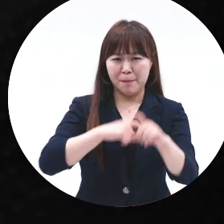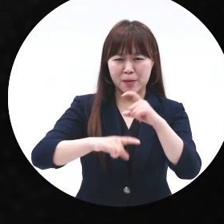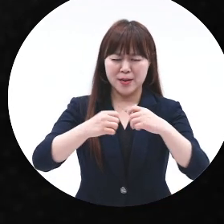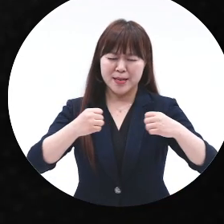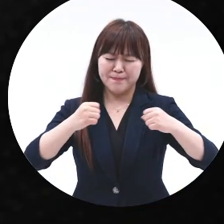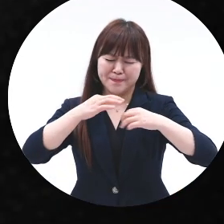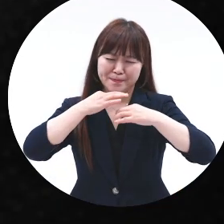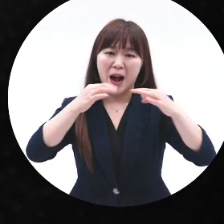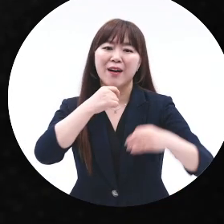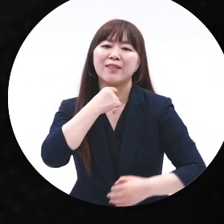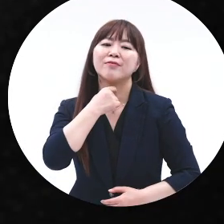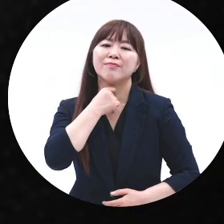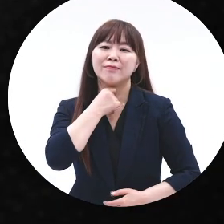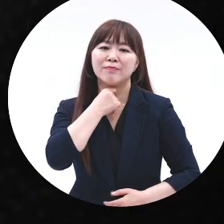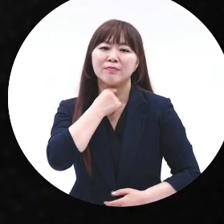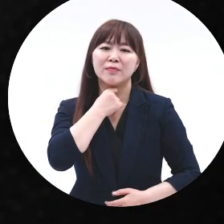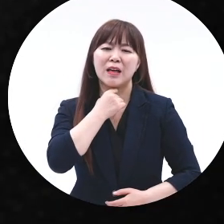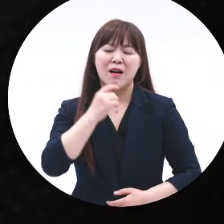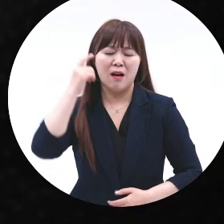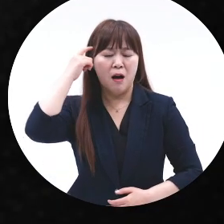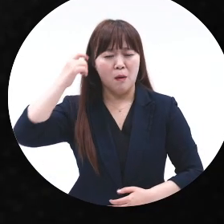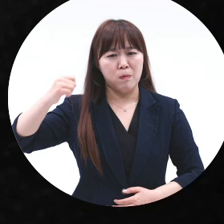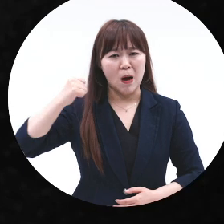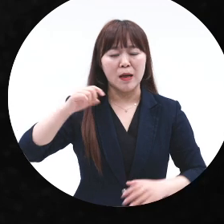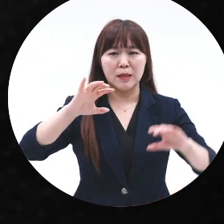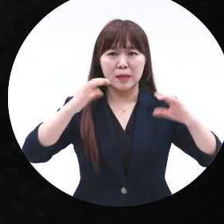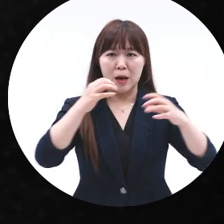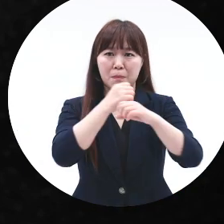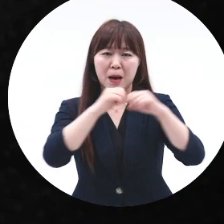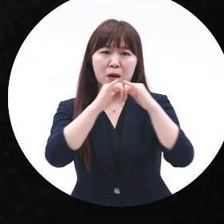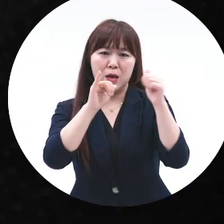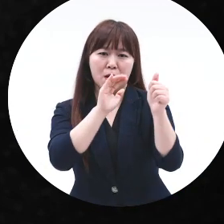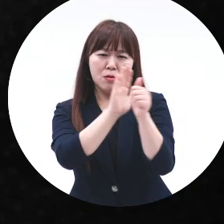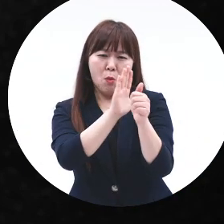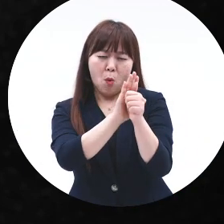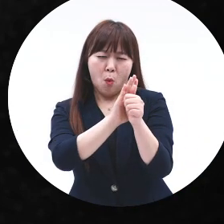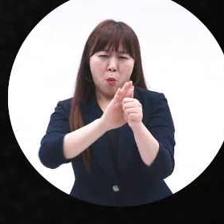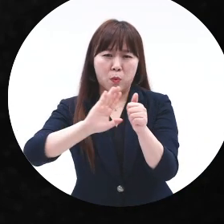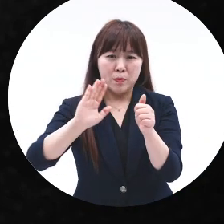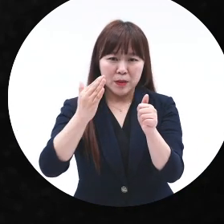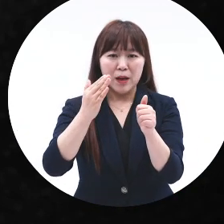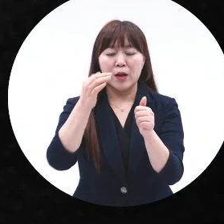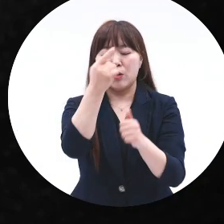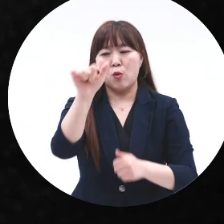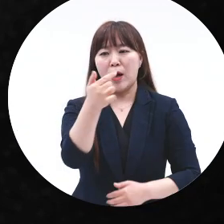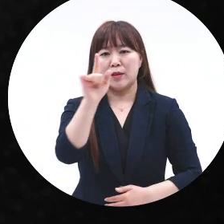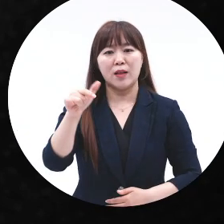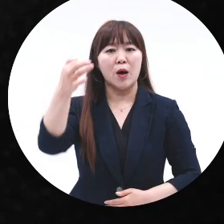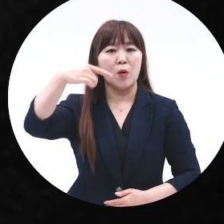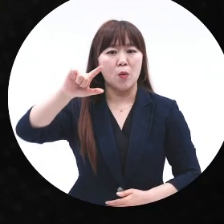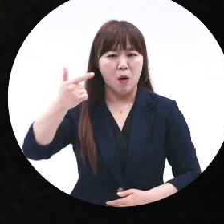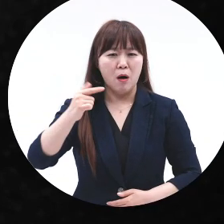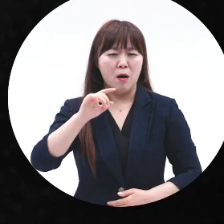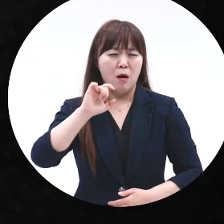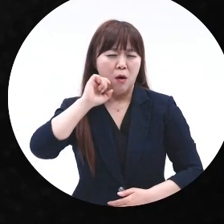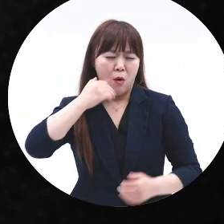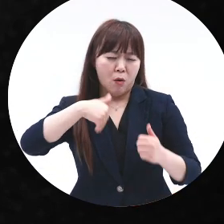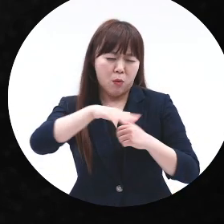그녀들의 이름을 다시 한번 힘주어 불러봅니다. 강한 정신력으로 독립운동가들의 든든한 버팀목이 되었던